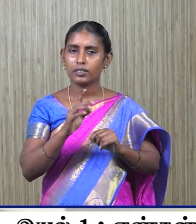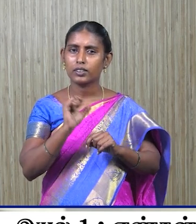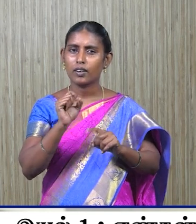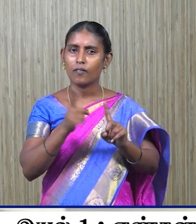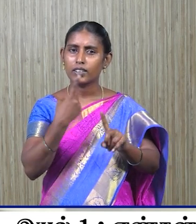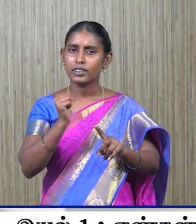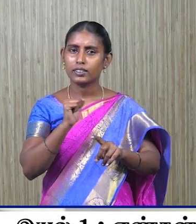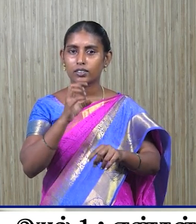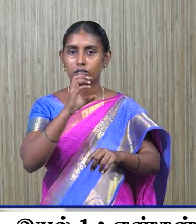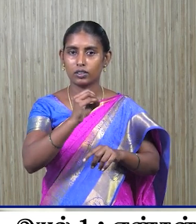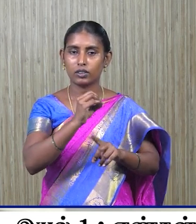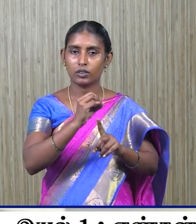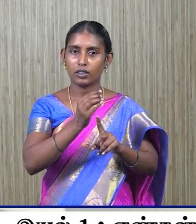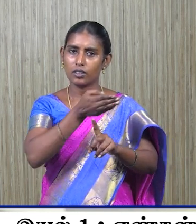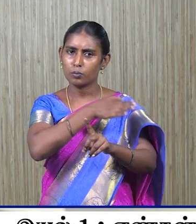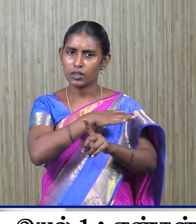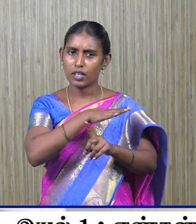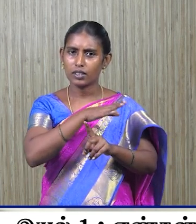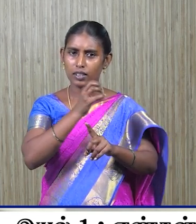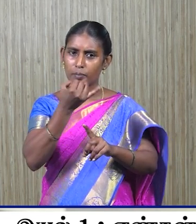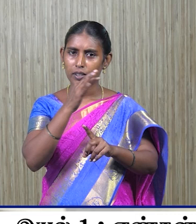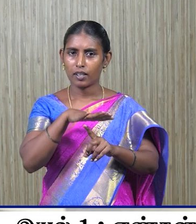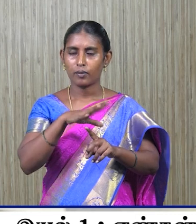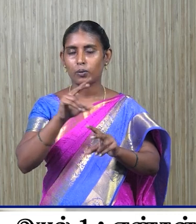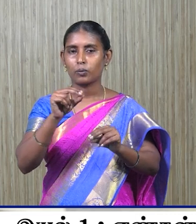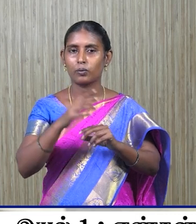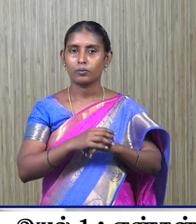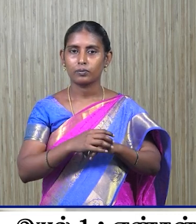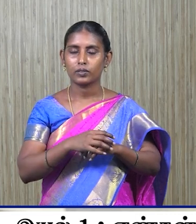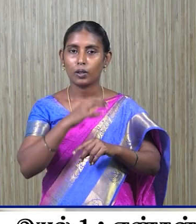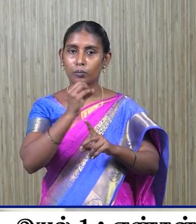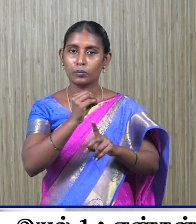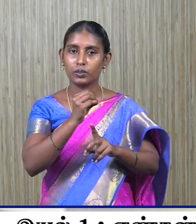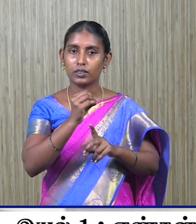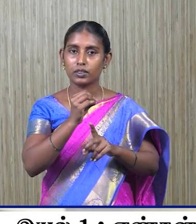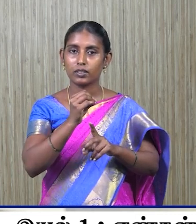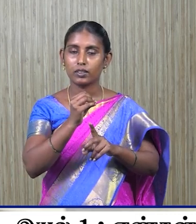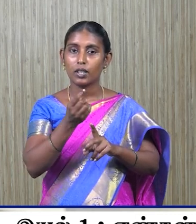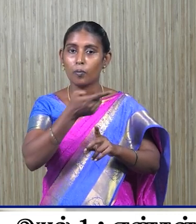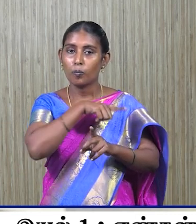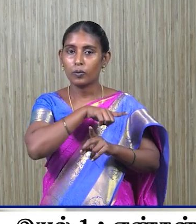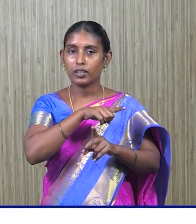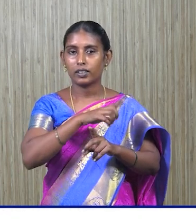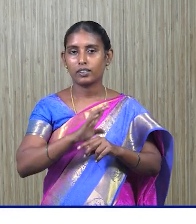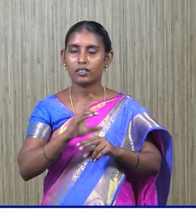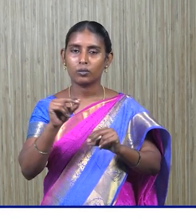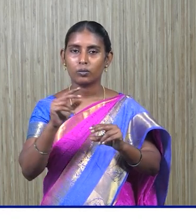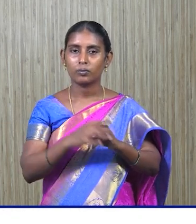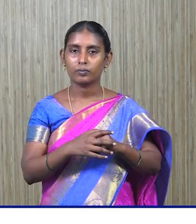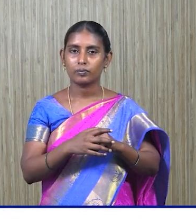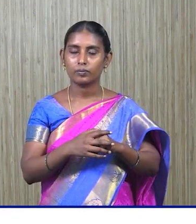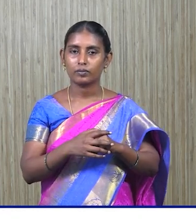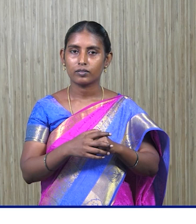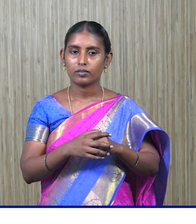இருக்கு? பூஜ்ஜியம். பூஜ்ஜியத்திற்கு முன்னர் ஏதாவது நம்பர் இருக்கா? இல்லை. அப்போ பூஜ்ஜியத்திற்கு முழு எண்களில் முன்னி இருக்கா? கிடையாது.